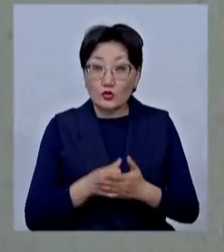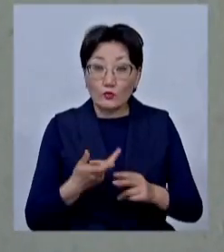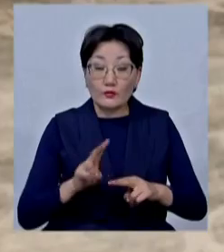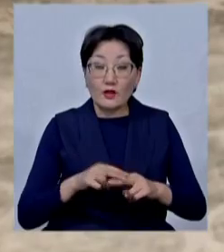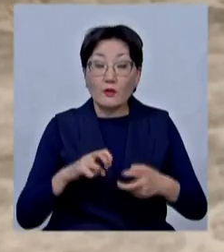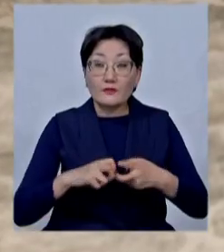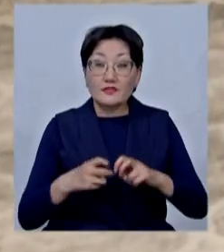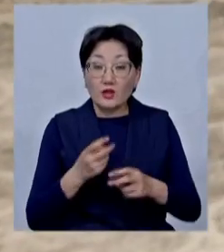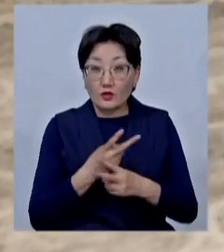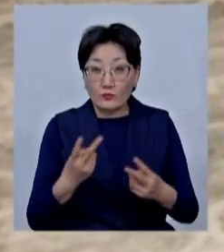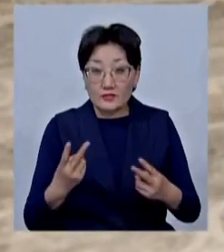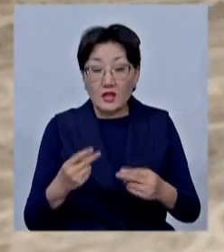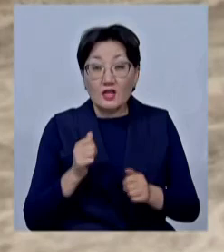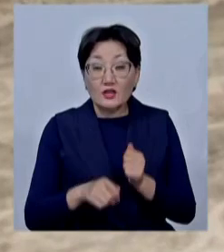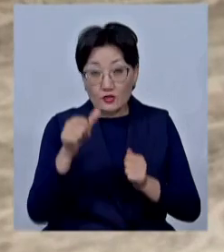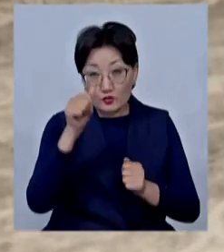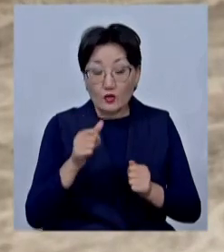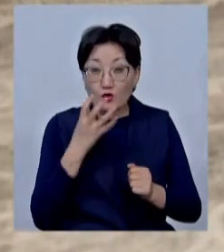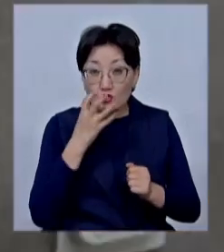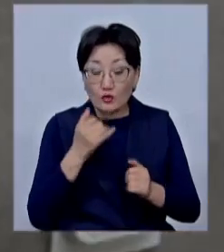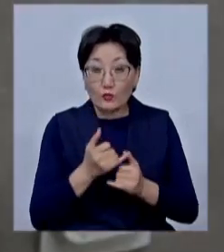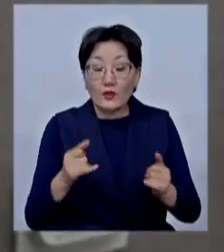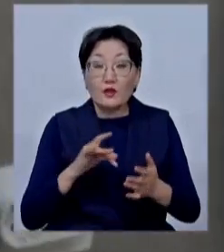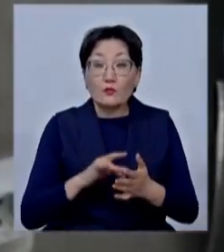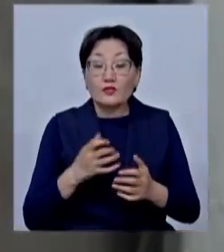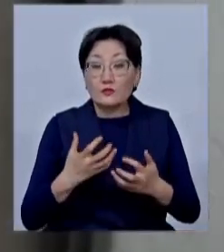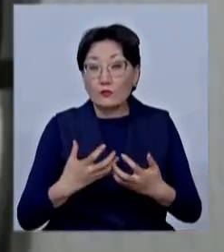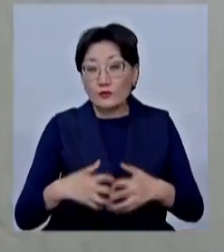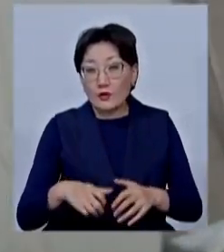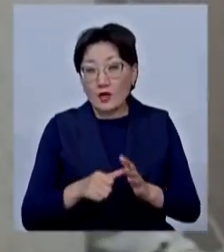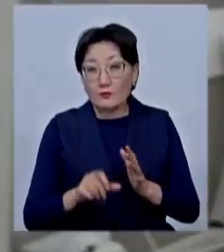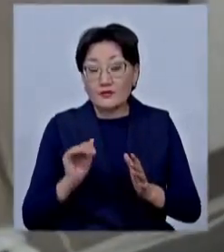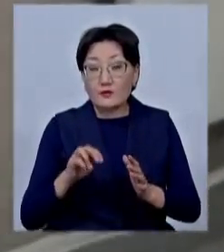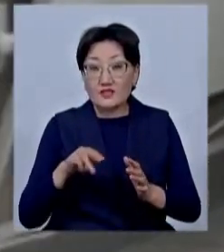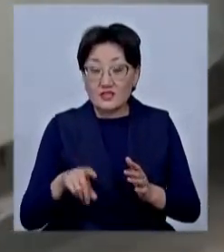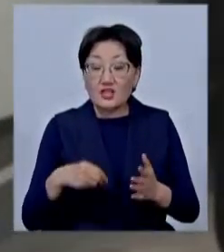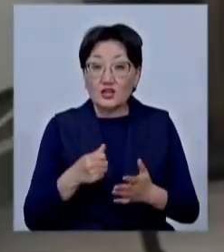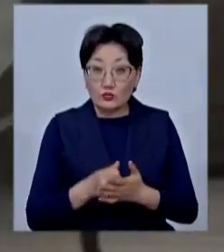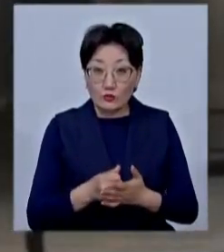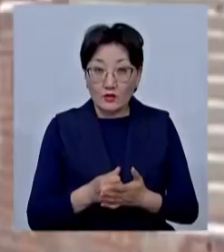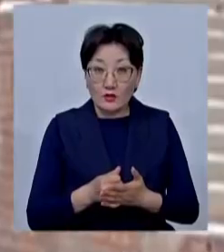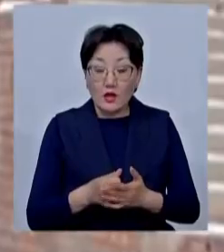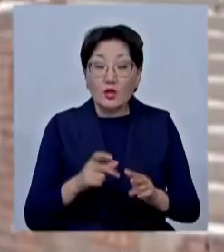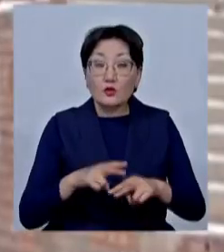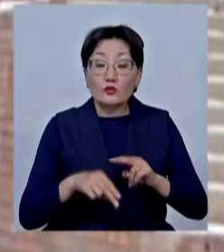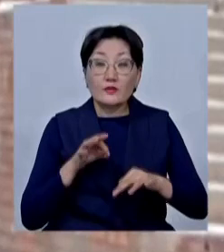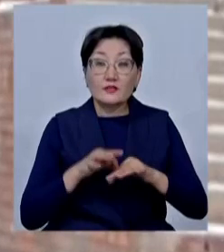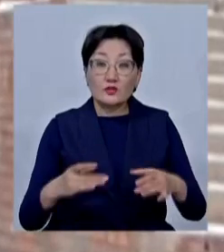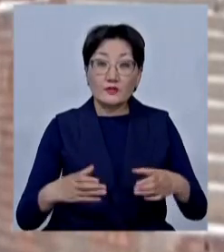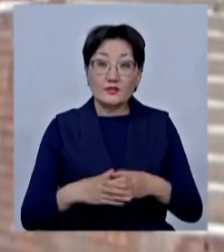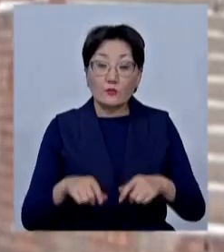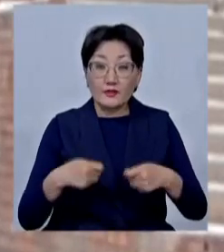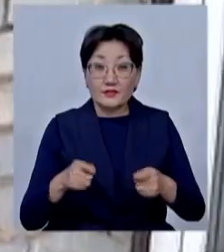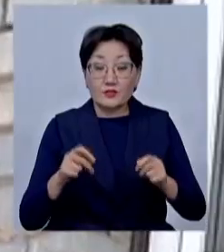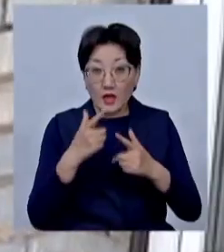Мұндай олқылықтарға қарамастан ай сайын тек жылу үшін орташа есеппен 60 мың теңгеден төлеп отырмыз дейді. Ал құрылысты жүргізген компанияның